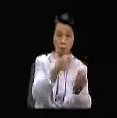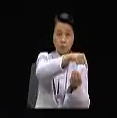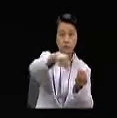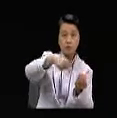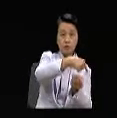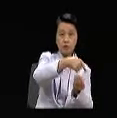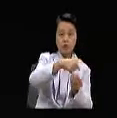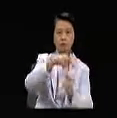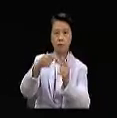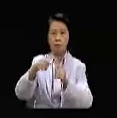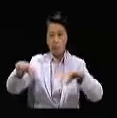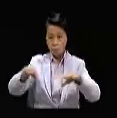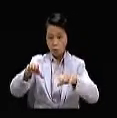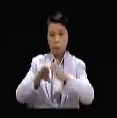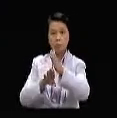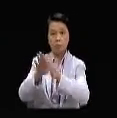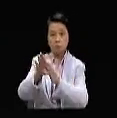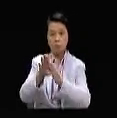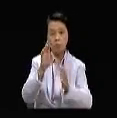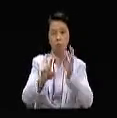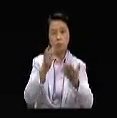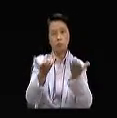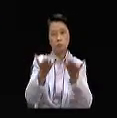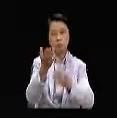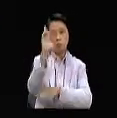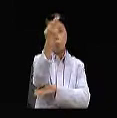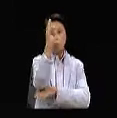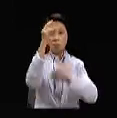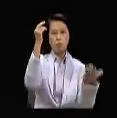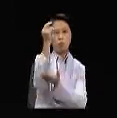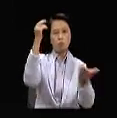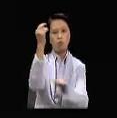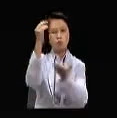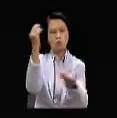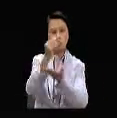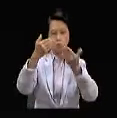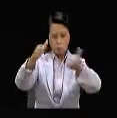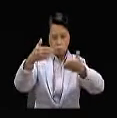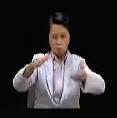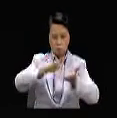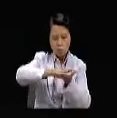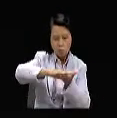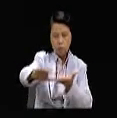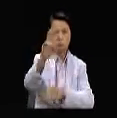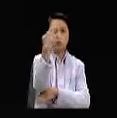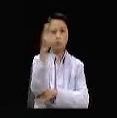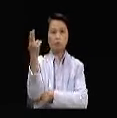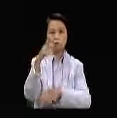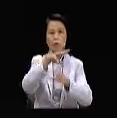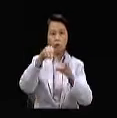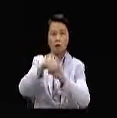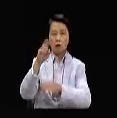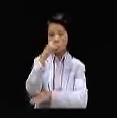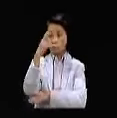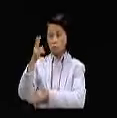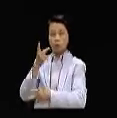pembangunan naik buat mungkin hutan-hutan terpaksa dibuka kita tidak menafikan buka itu perlu dibuka utan termasuk lautan